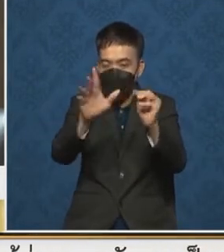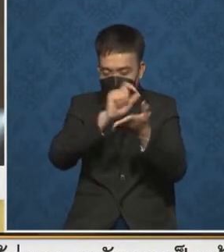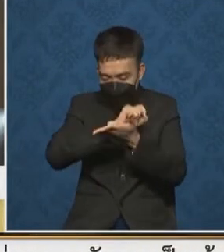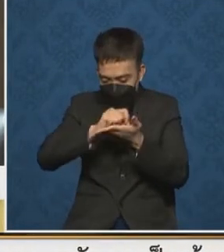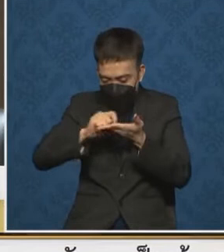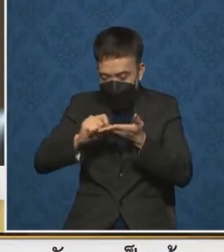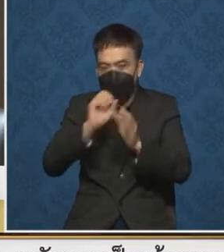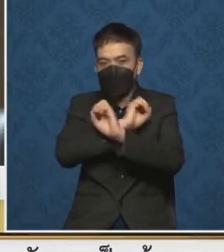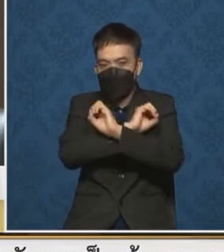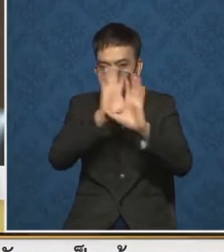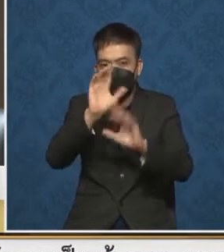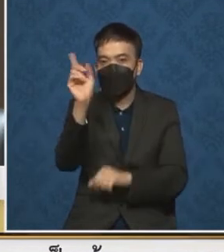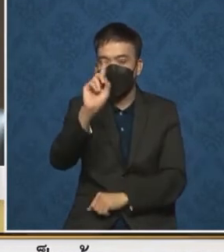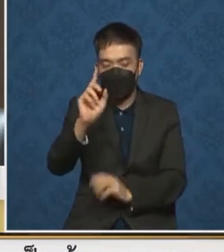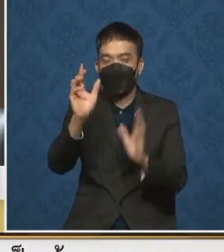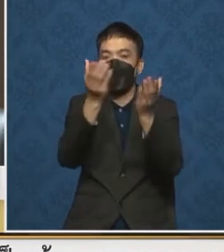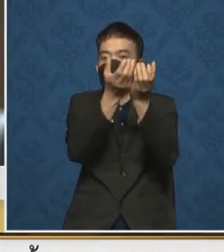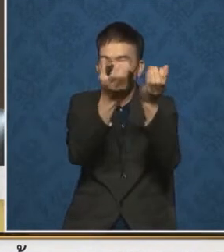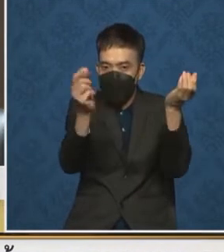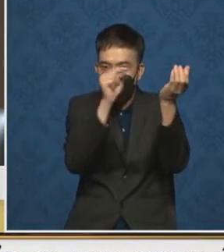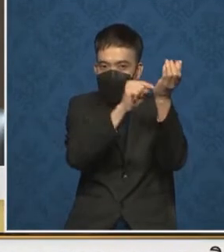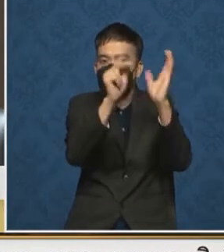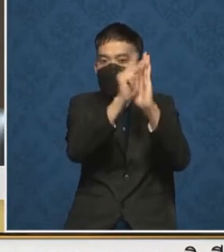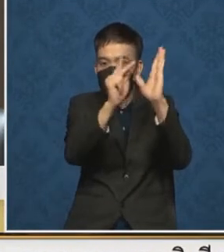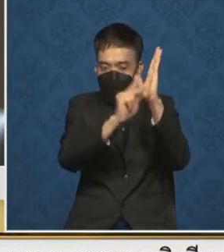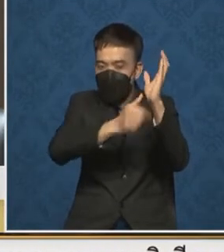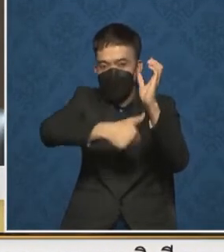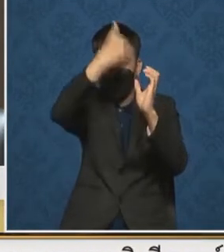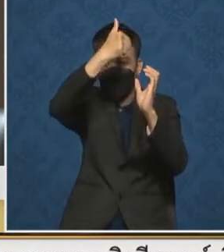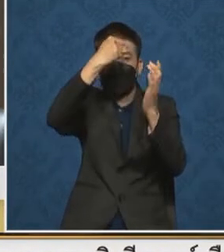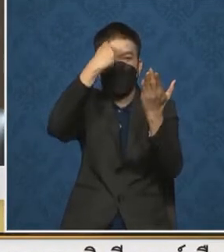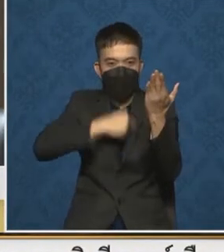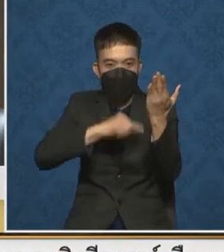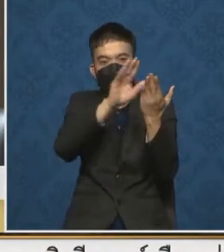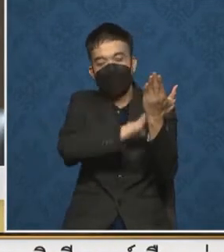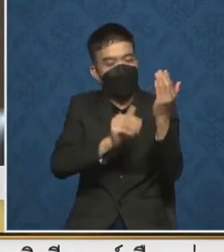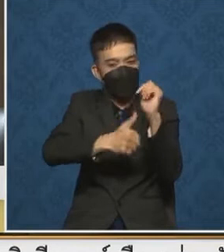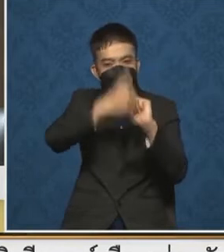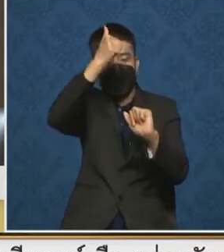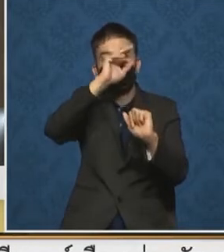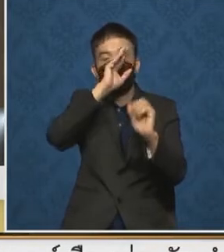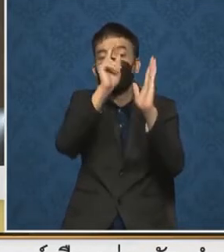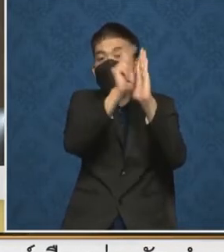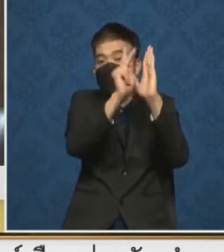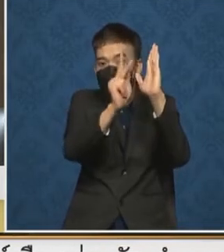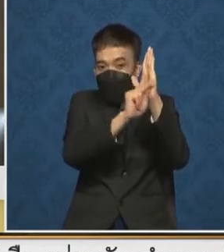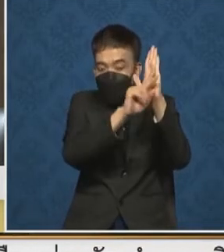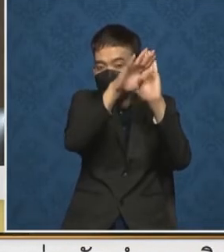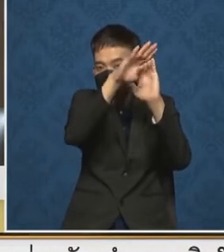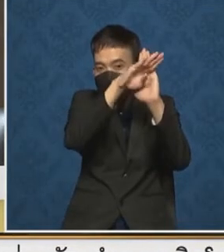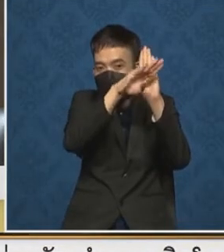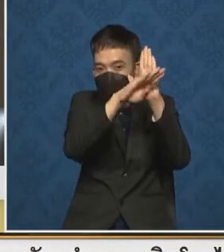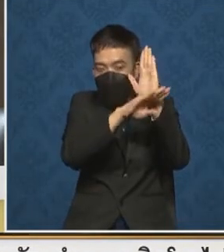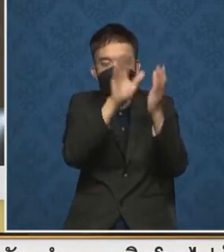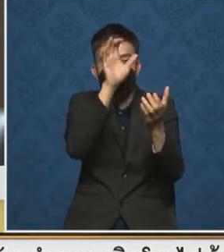เจนว่ารฐธรมนูลเป็นกฎหมายสูงสุของประเทศบทบัหัดใดของกฎหมายกฎหรอขอบบังครับ